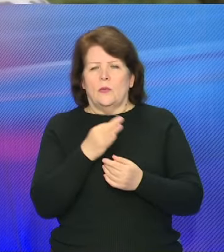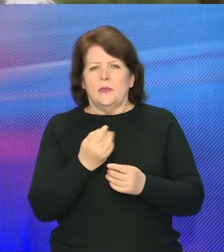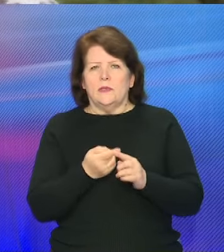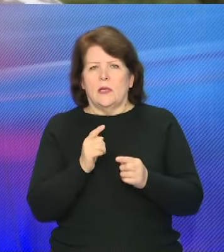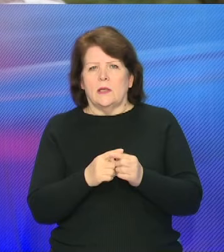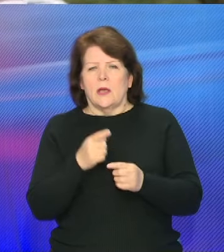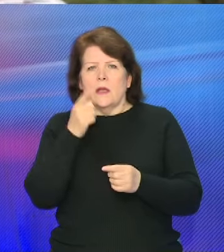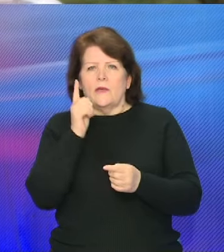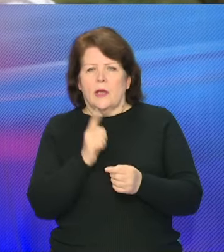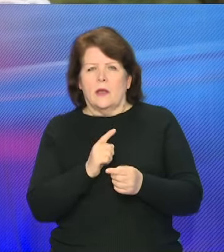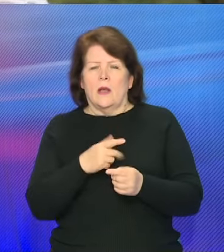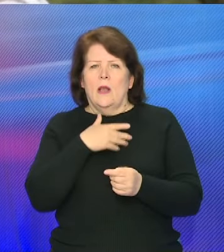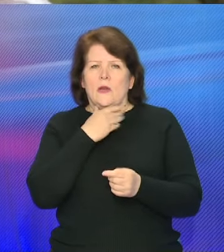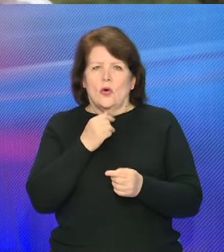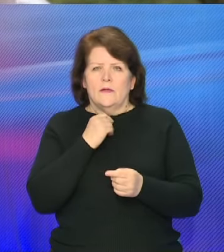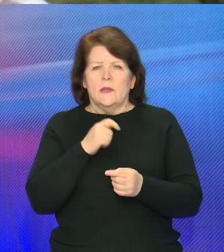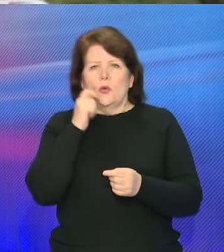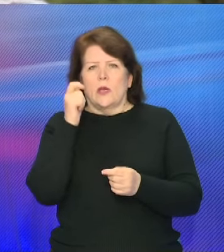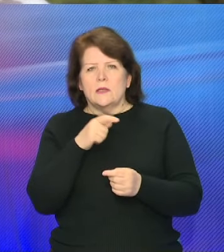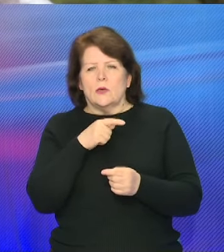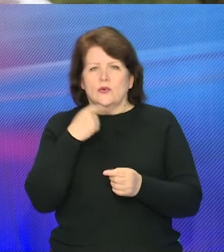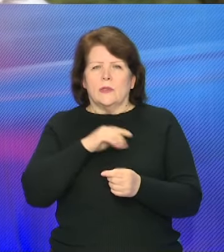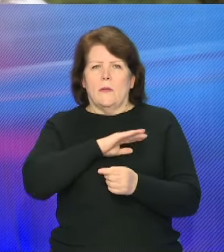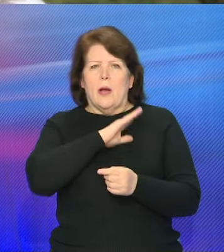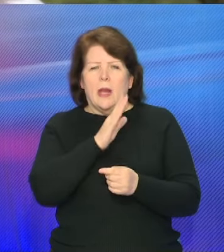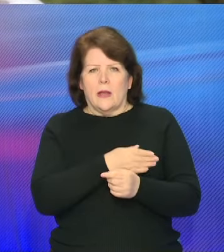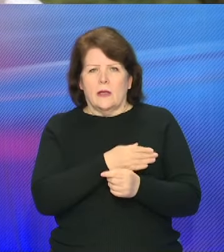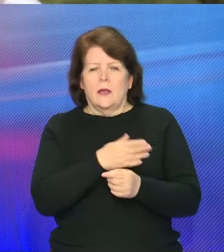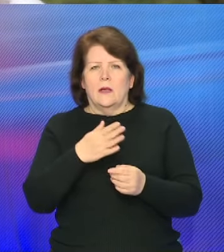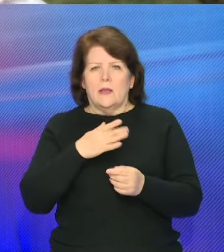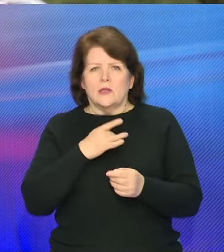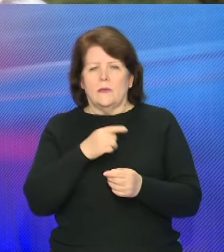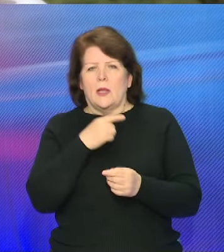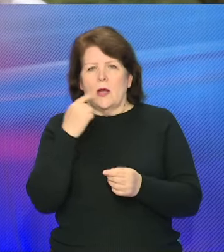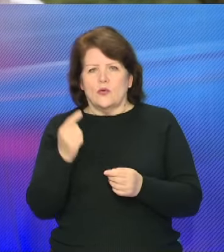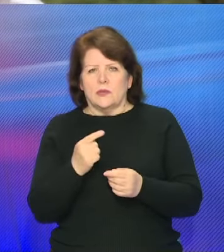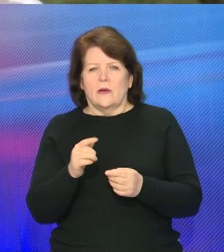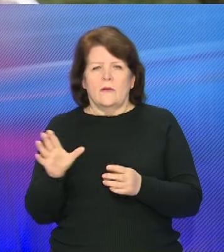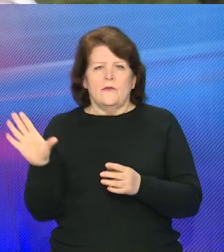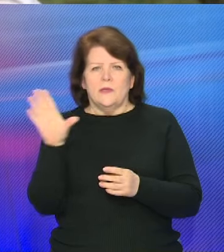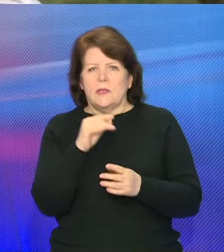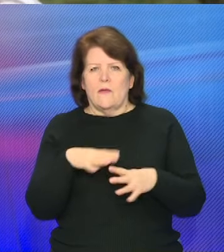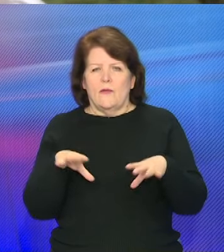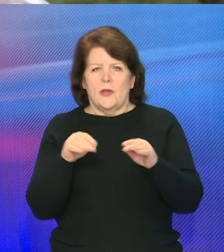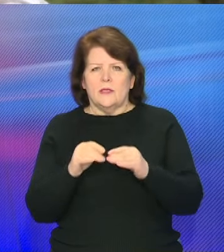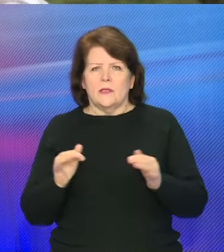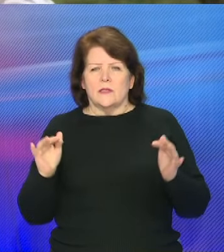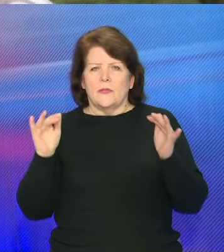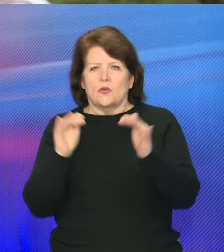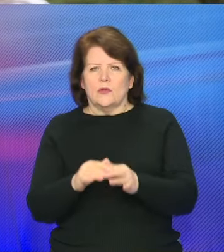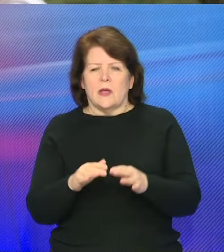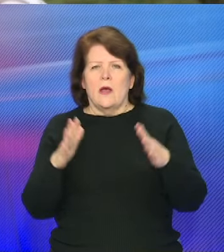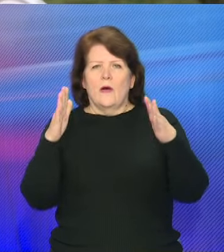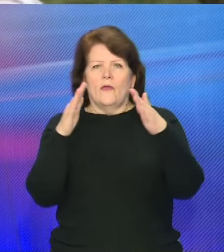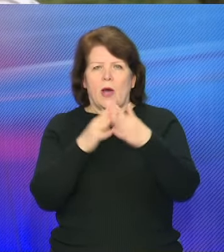и евреи, и литовцы, и украинцы, и русские, и поляки, и, конечно же, наши белорусы. Они все вместе соберутся в хатке, они